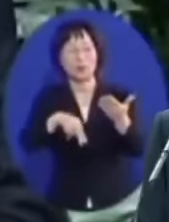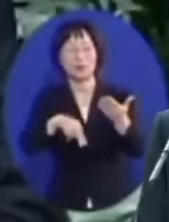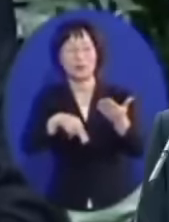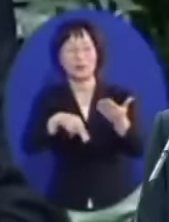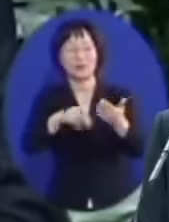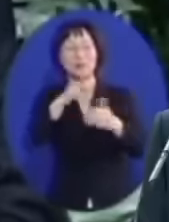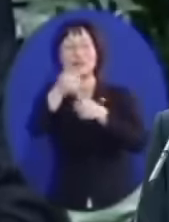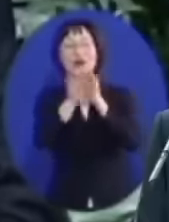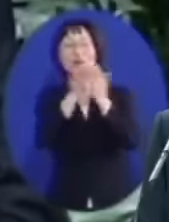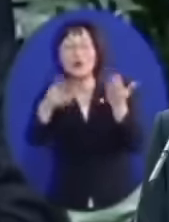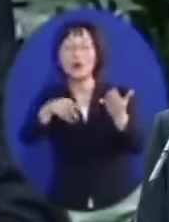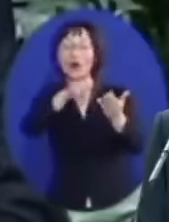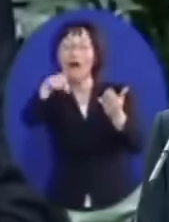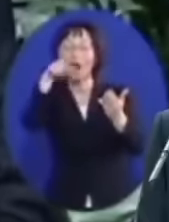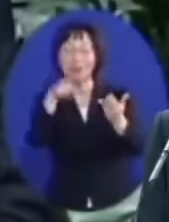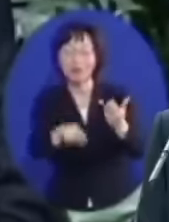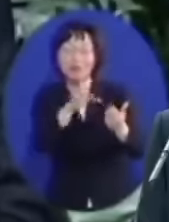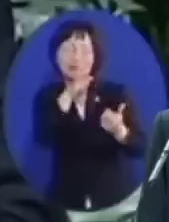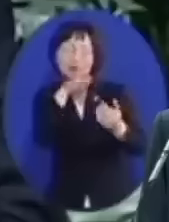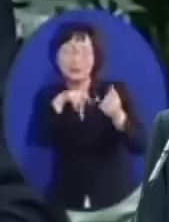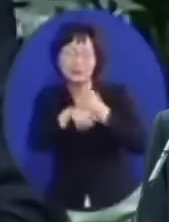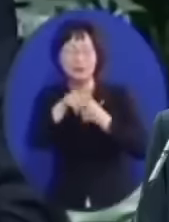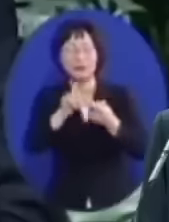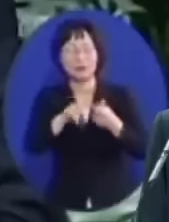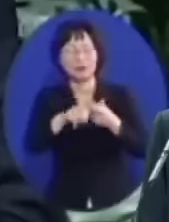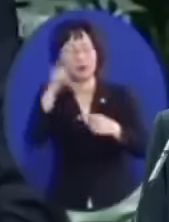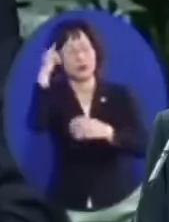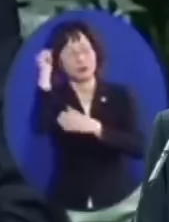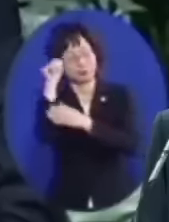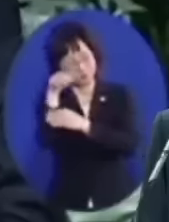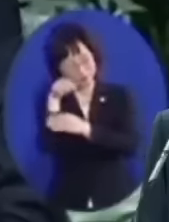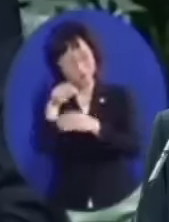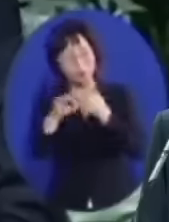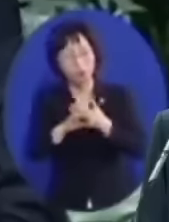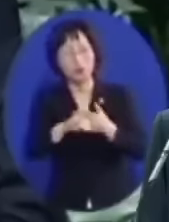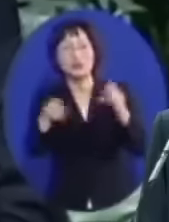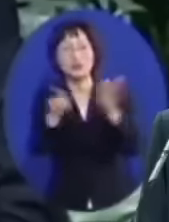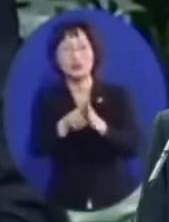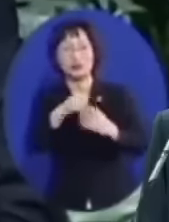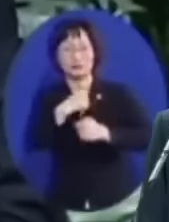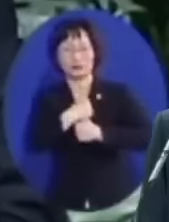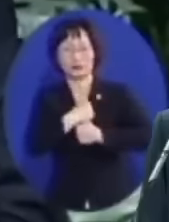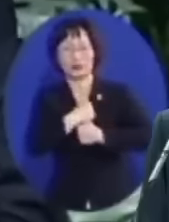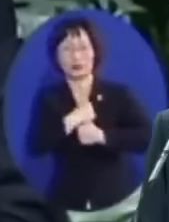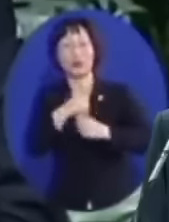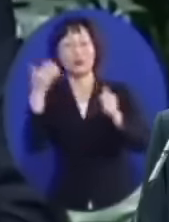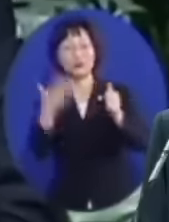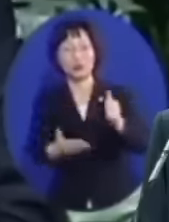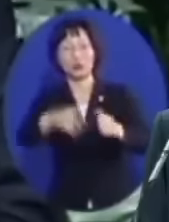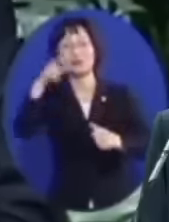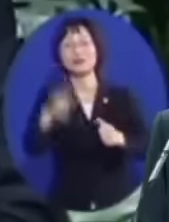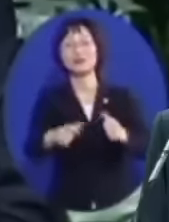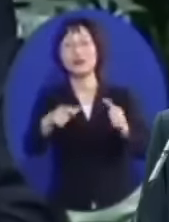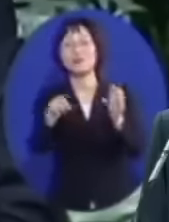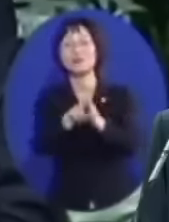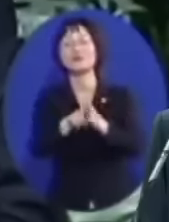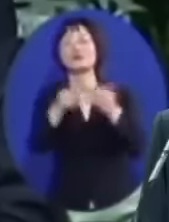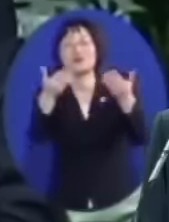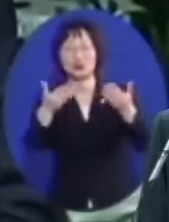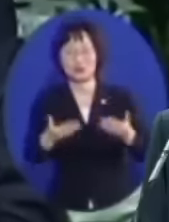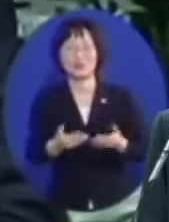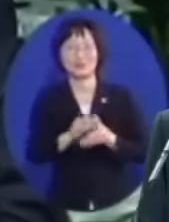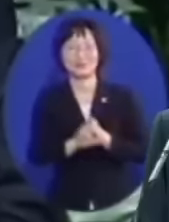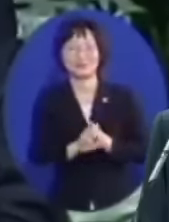성경 안의 진리를 묵상하게 만들면 그것이 신앙을 지켜주고 튼튼한 믿음을 갖게 만들어주는